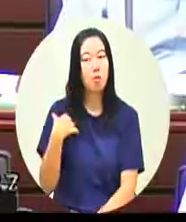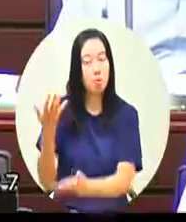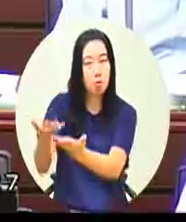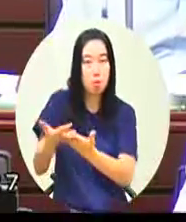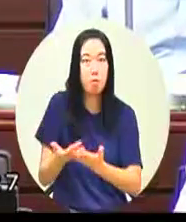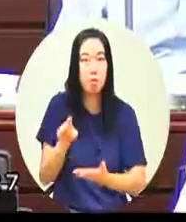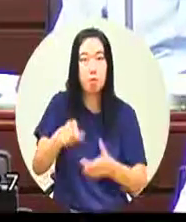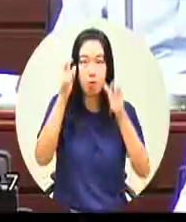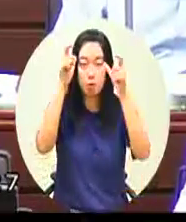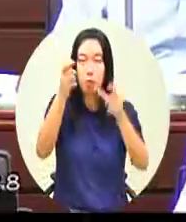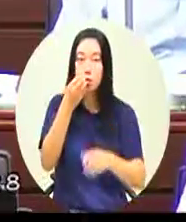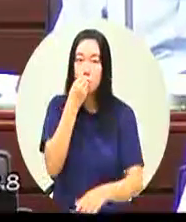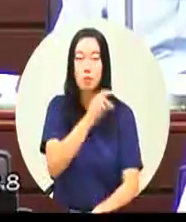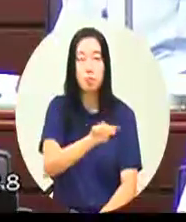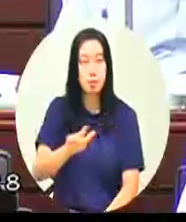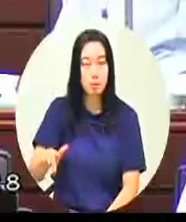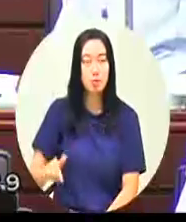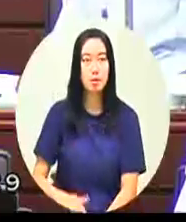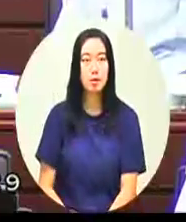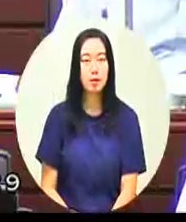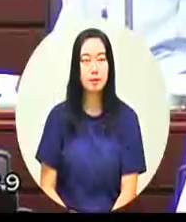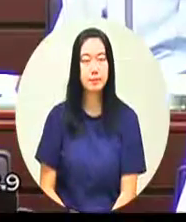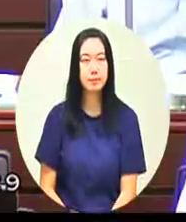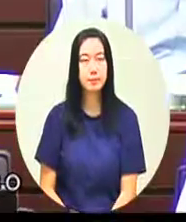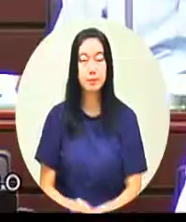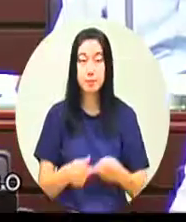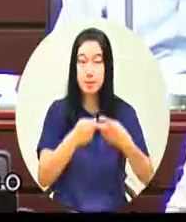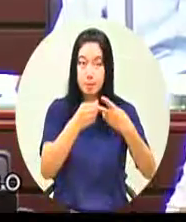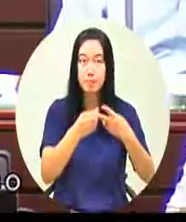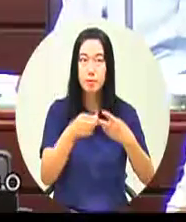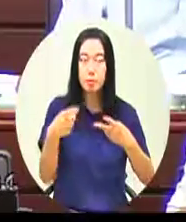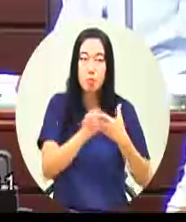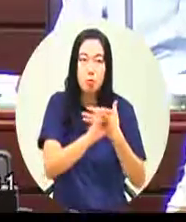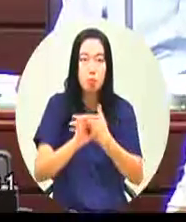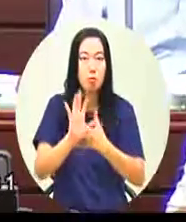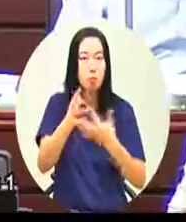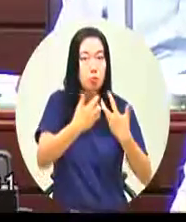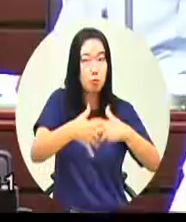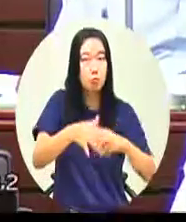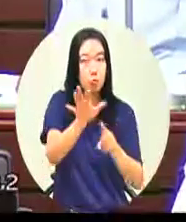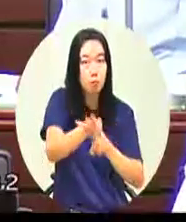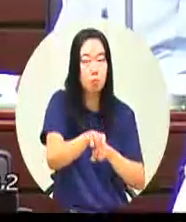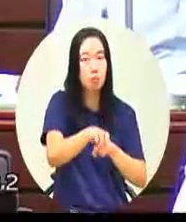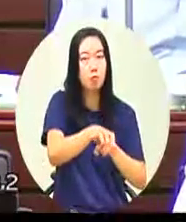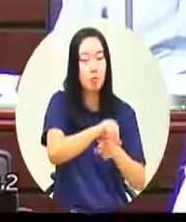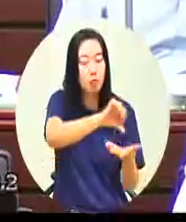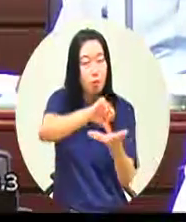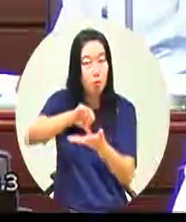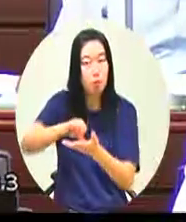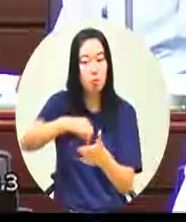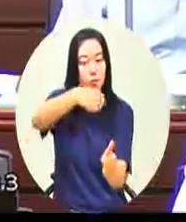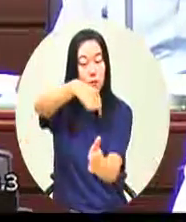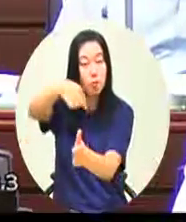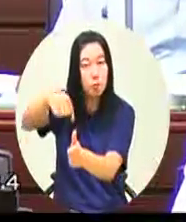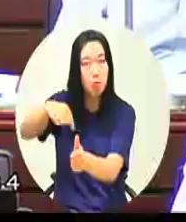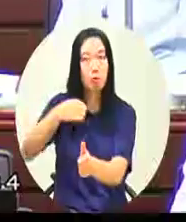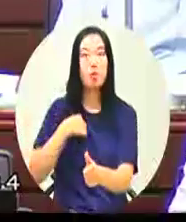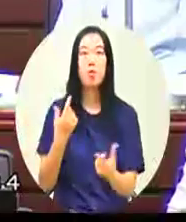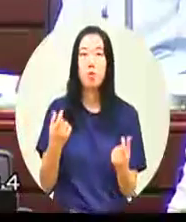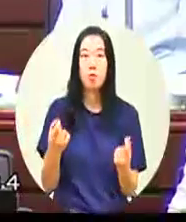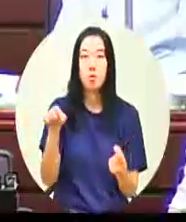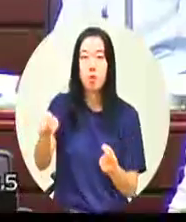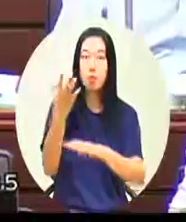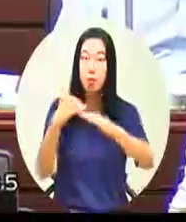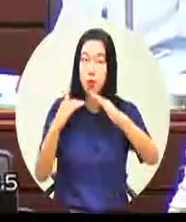材。第二项就是讲伫这个尝试这有机农业的一个教育方面呢，我嘛是含按这个学校